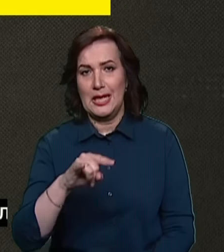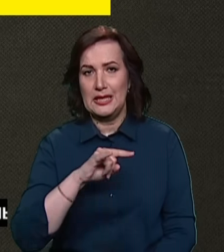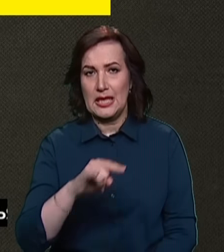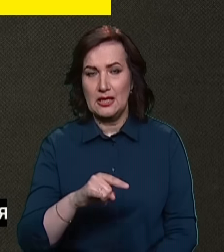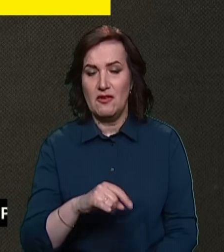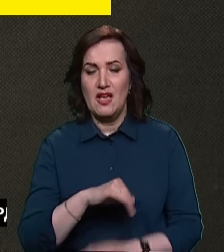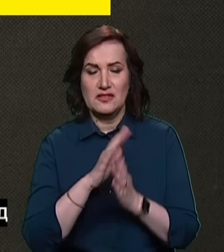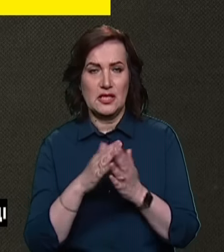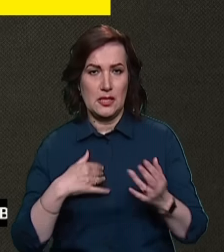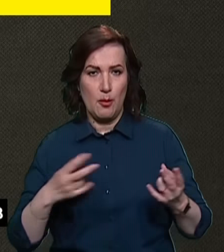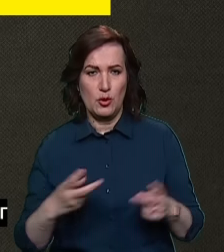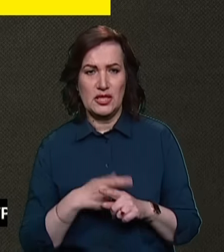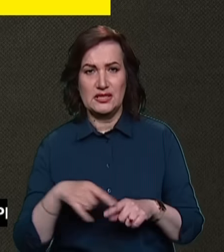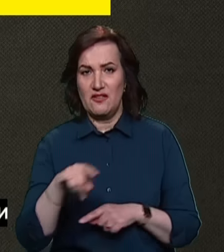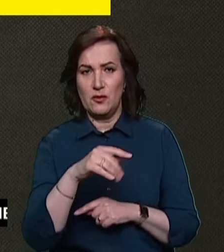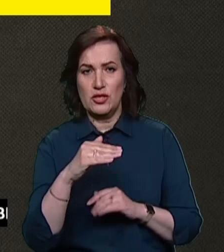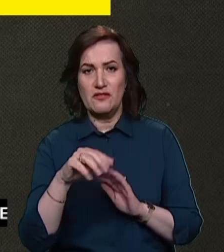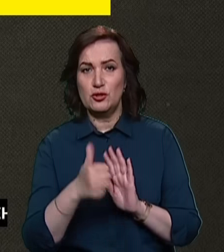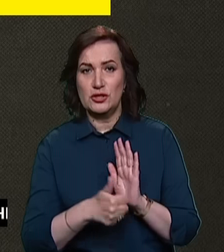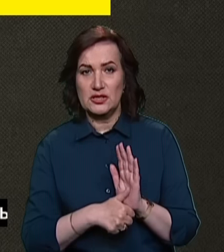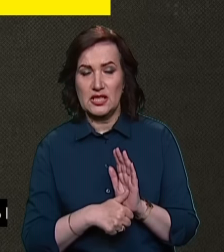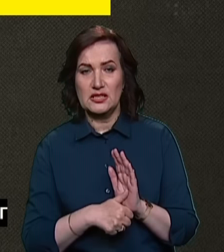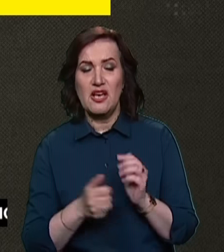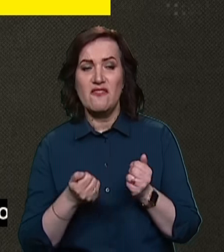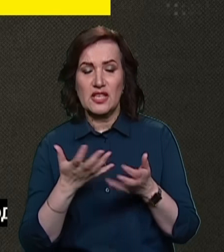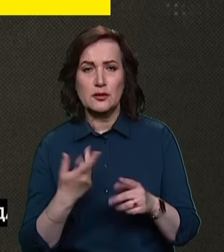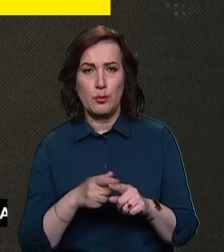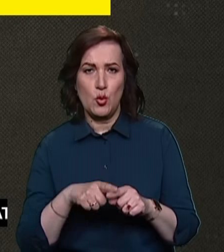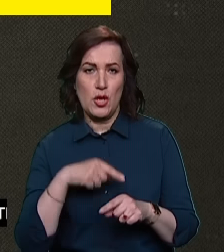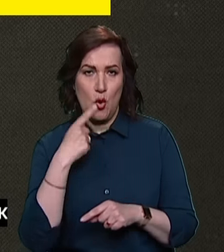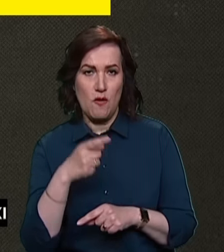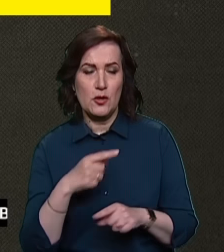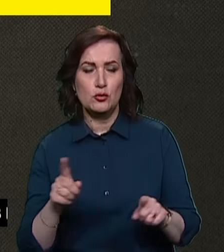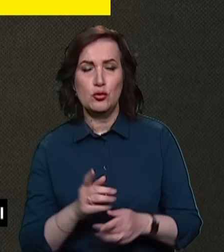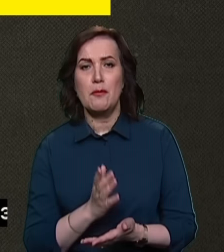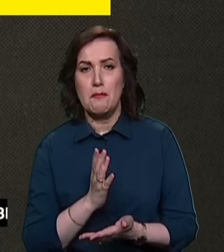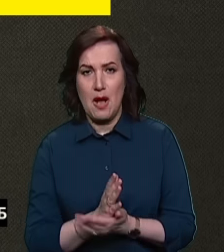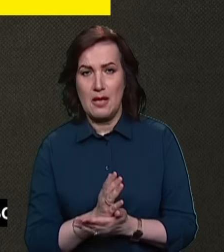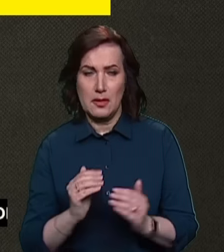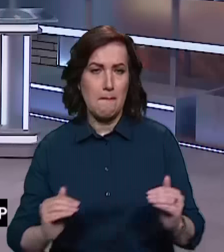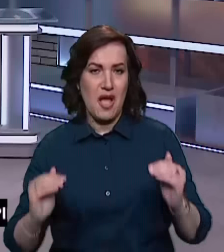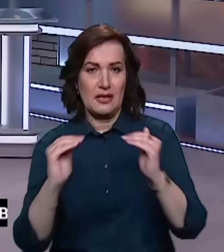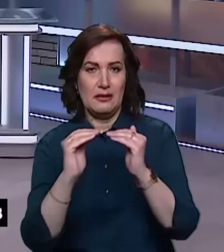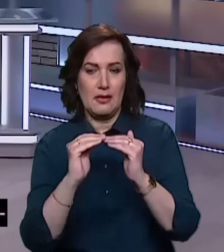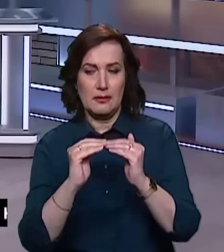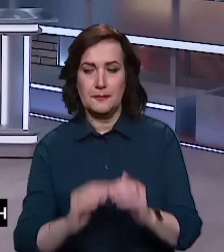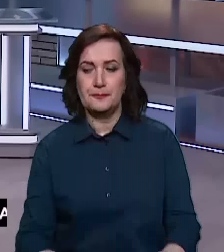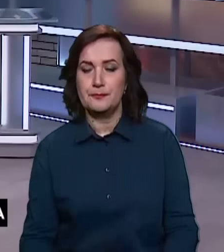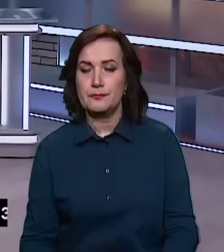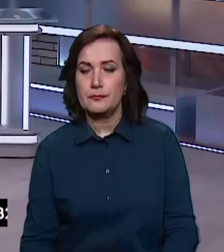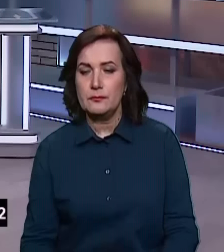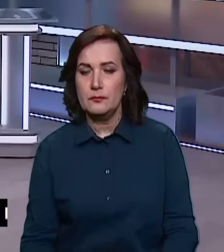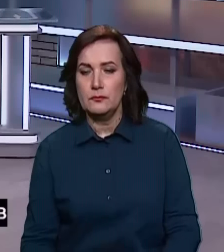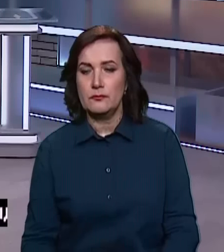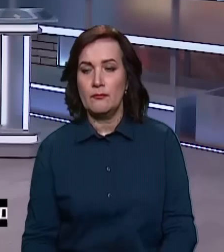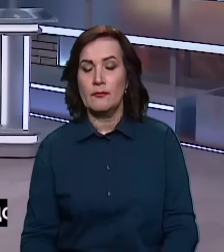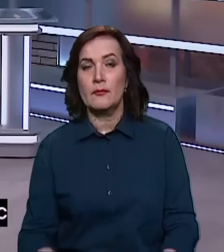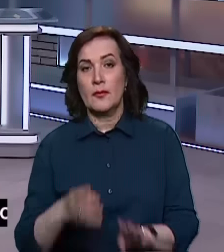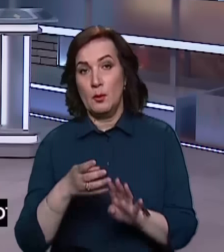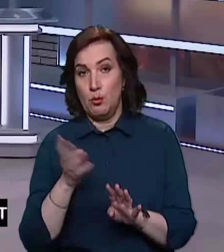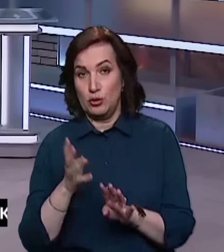літаків. Загалом нам потрібен цей флот F-16 у тій кількості, про яку я говорю, щоб мати паритет. Давайте